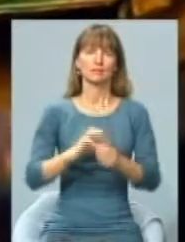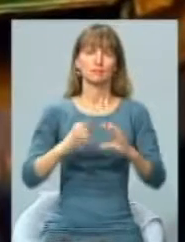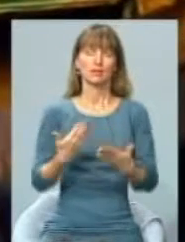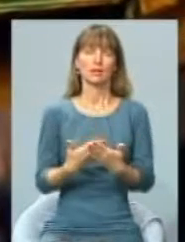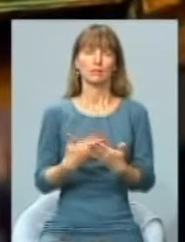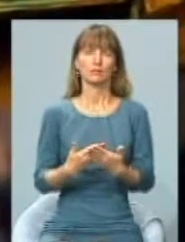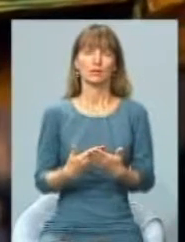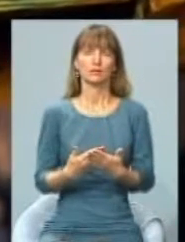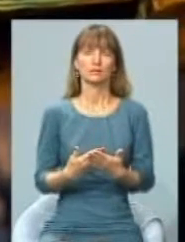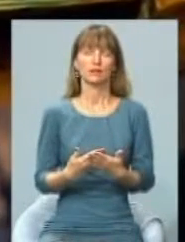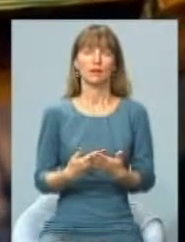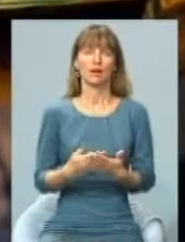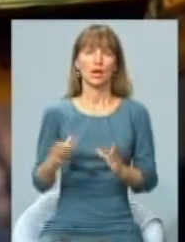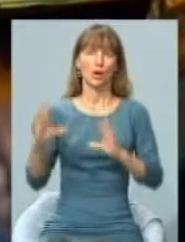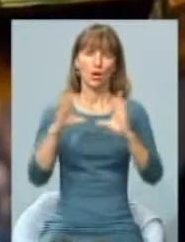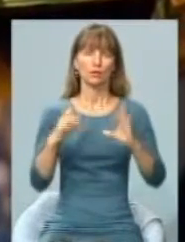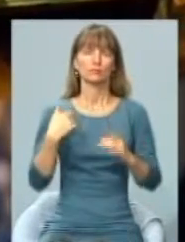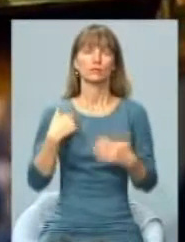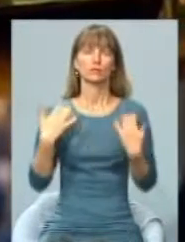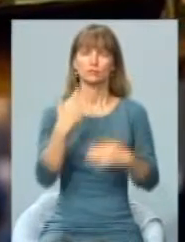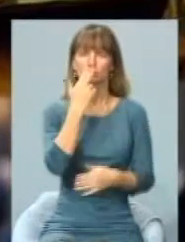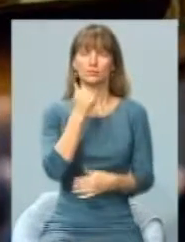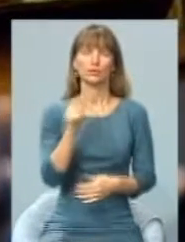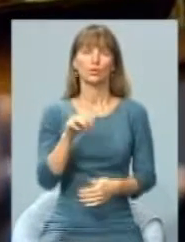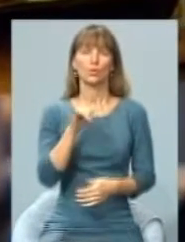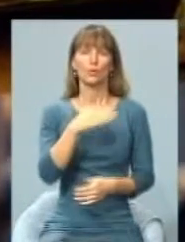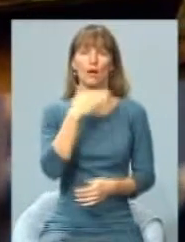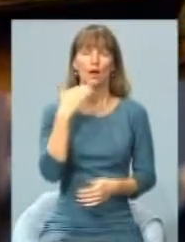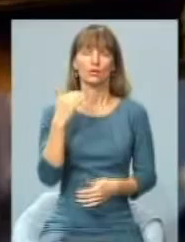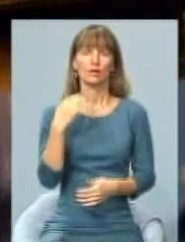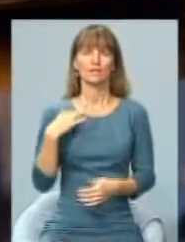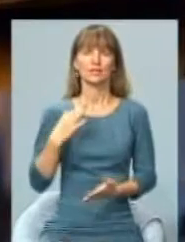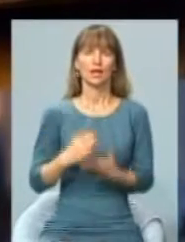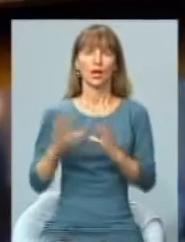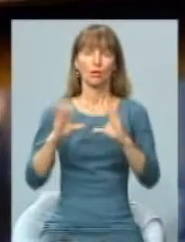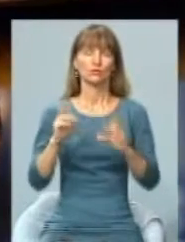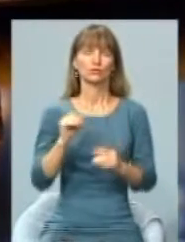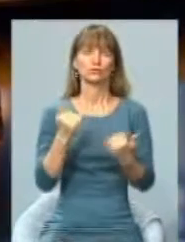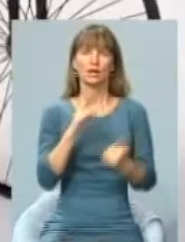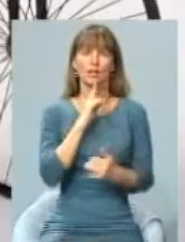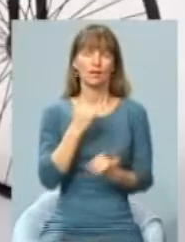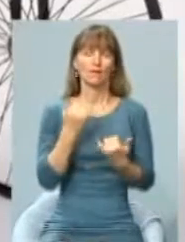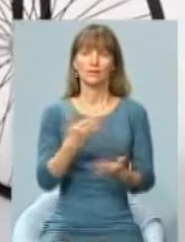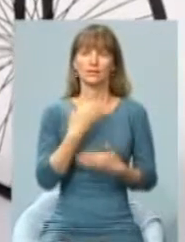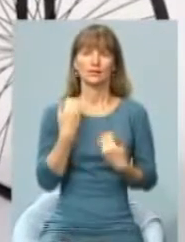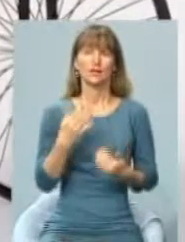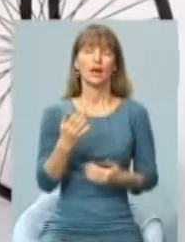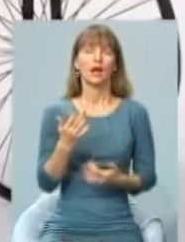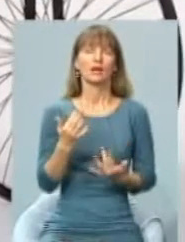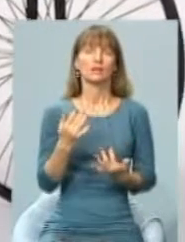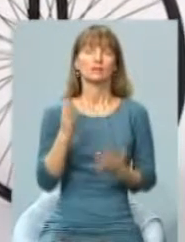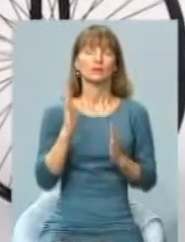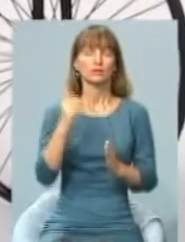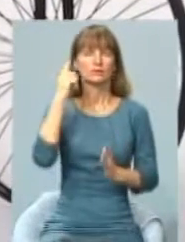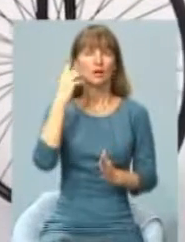візьмемо елементарний винахід – колесо. Ми вже так звикли, що у багатьох речей є колеса, що навіть не звертаємо на них увагу. Але тільки